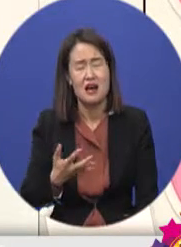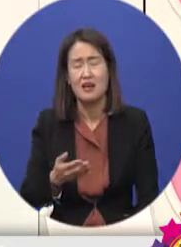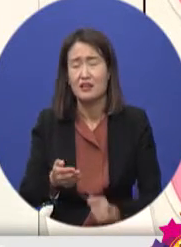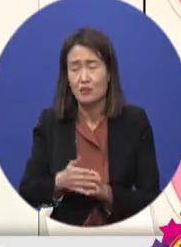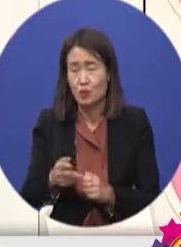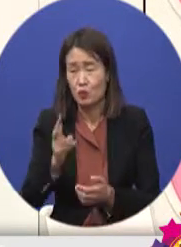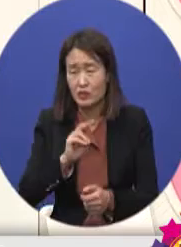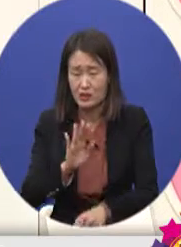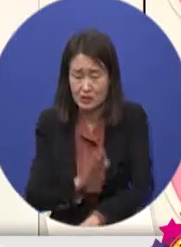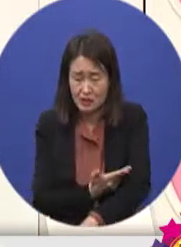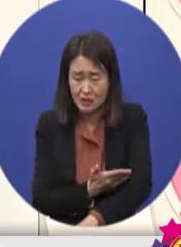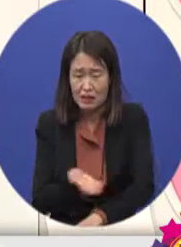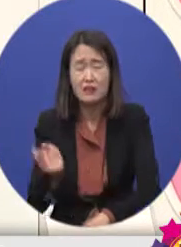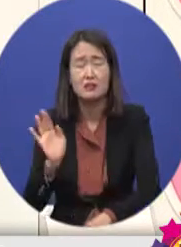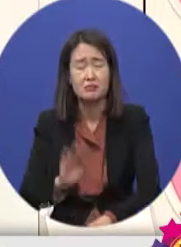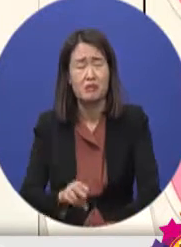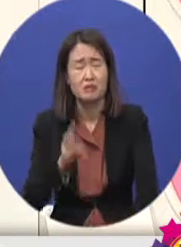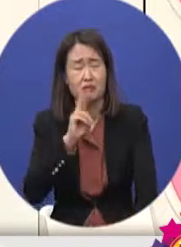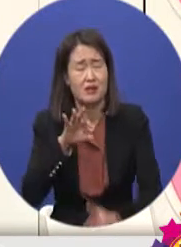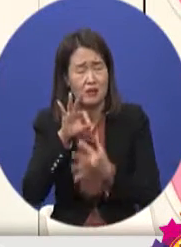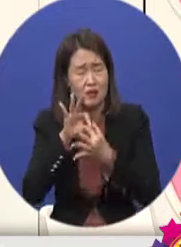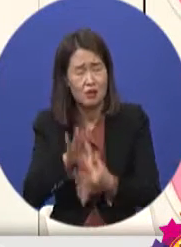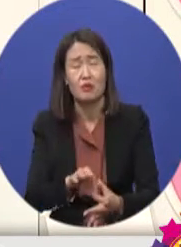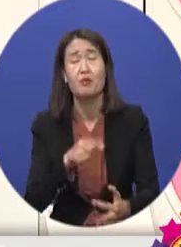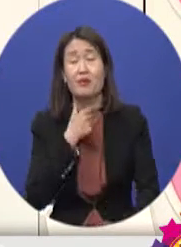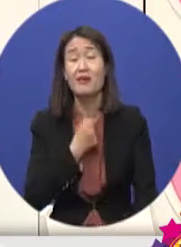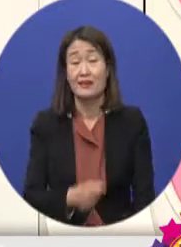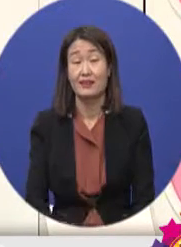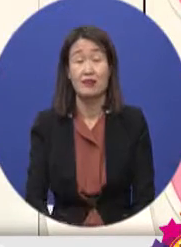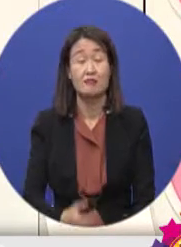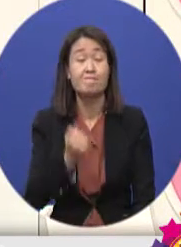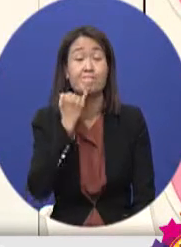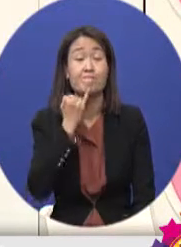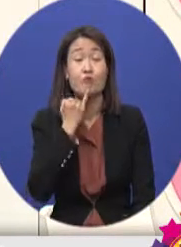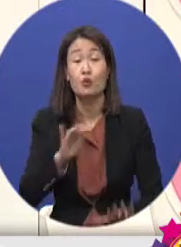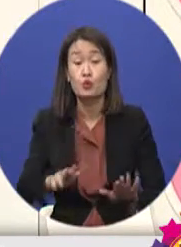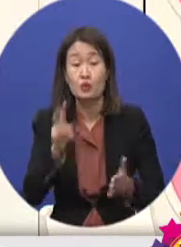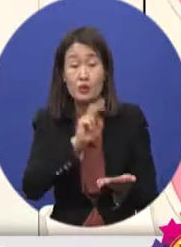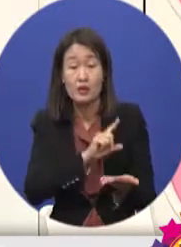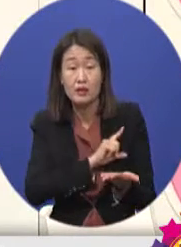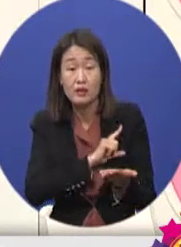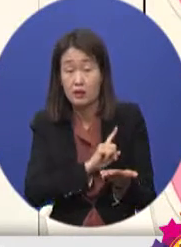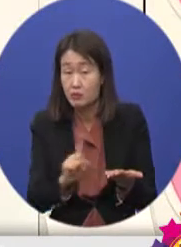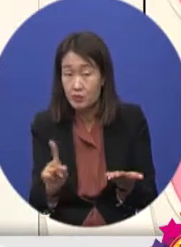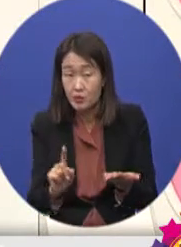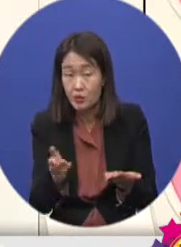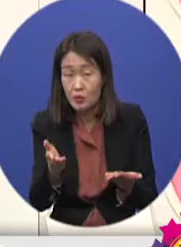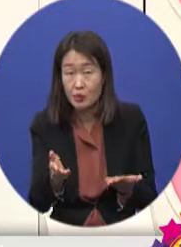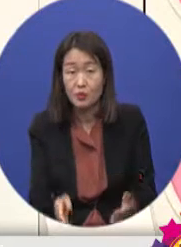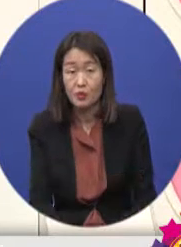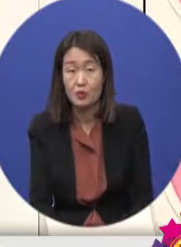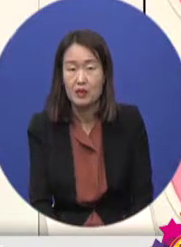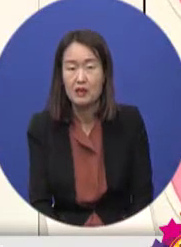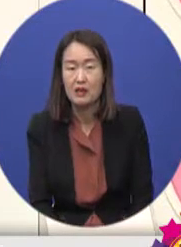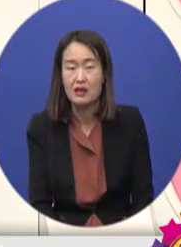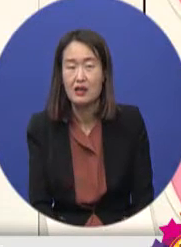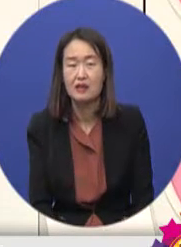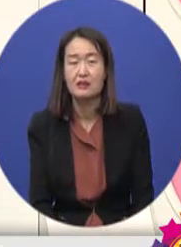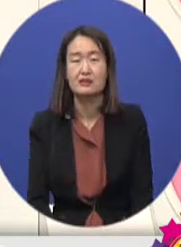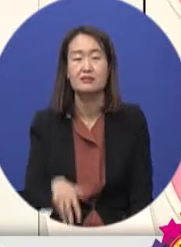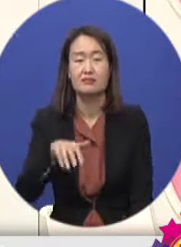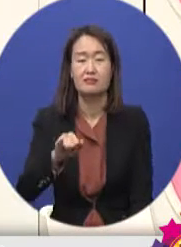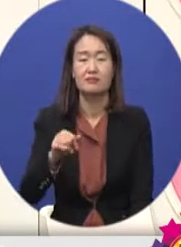아유 감사합니다. 좋습니다. 예. 언제든지 오세요. 예. 그래서 오늘 부르실 노래는 어떤 노래라고요?